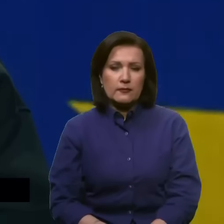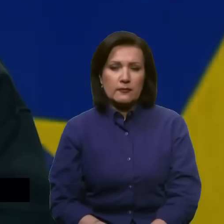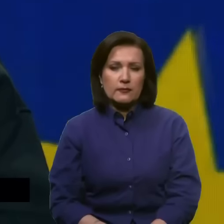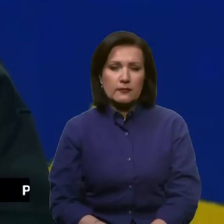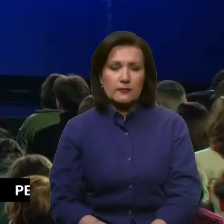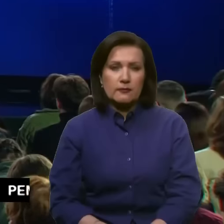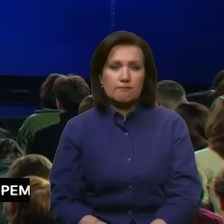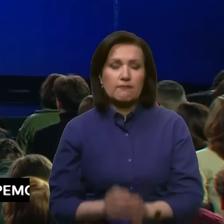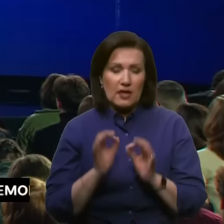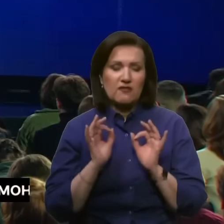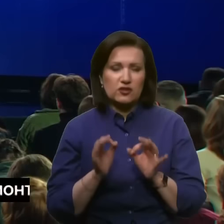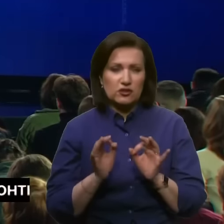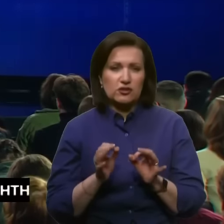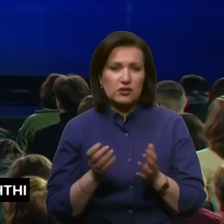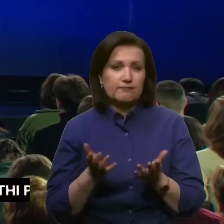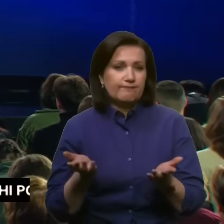і